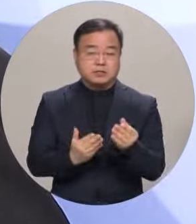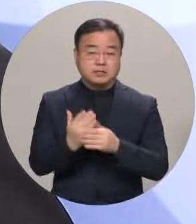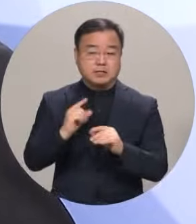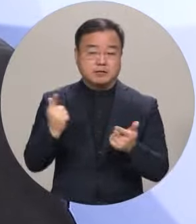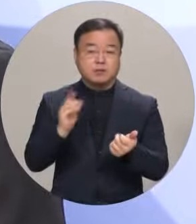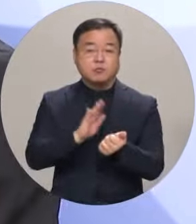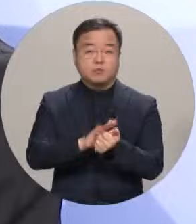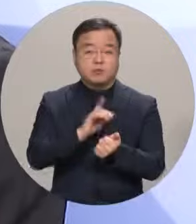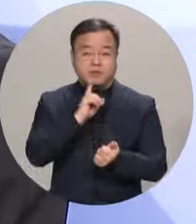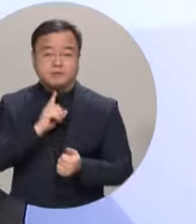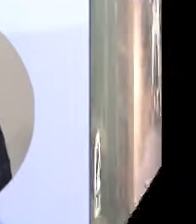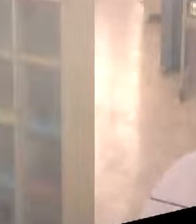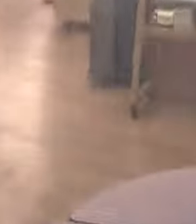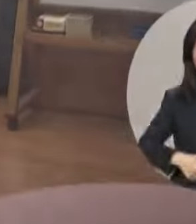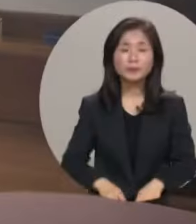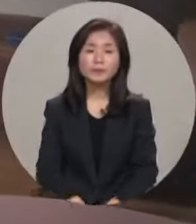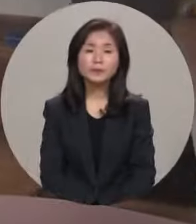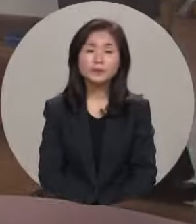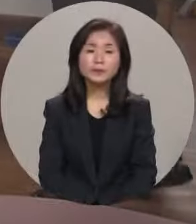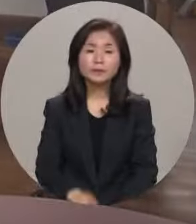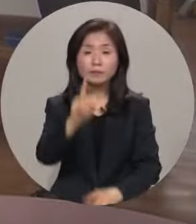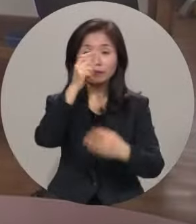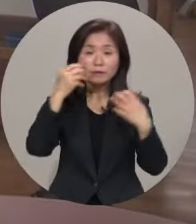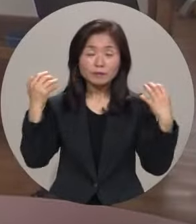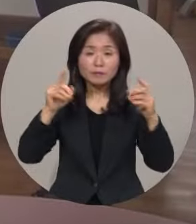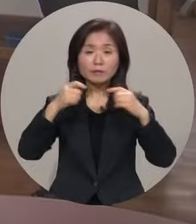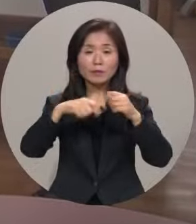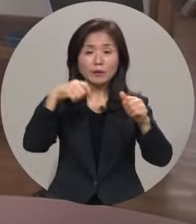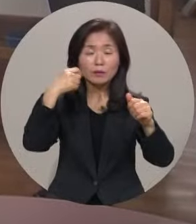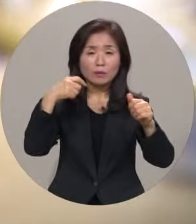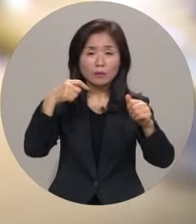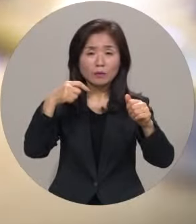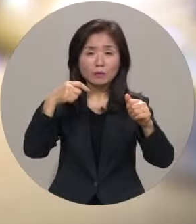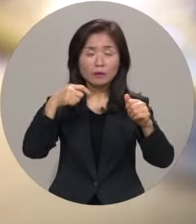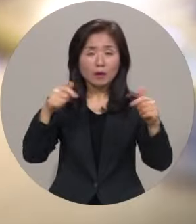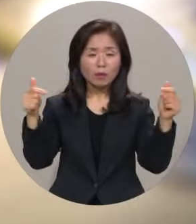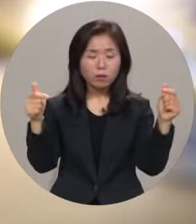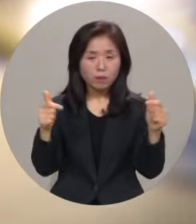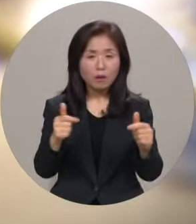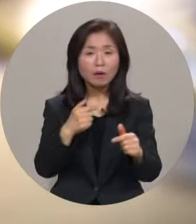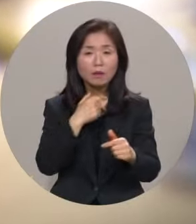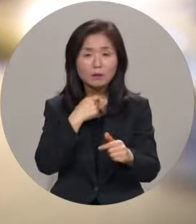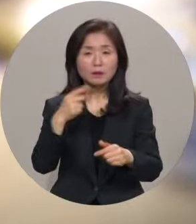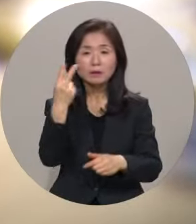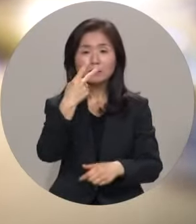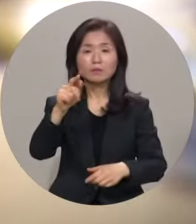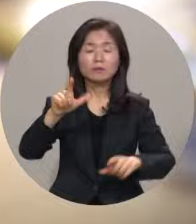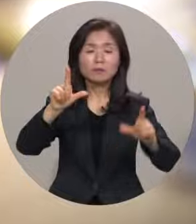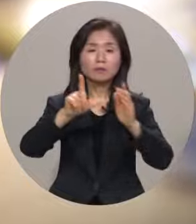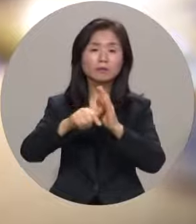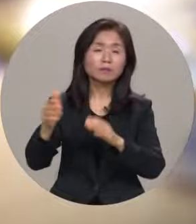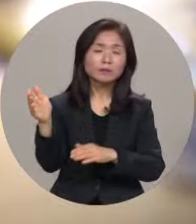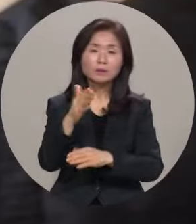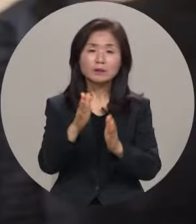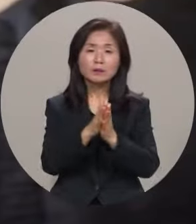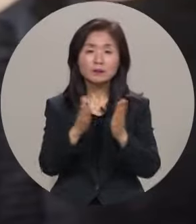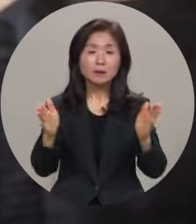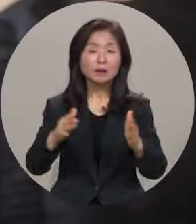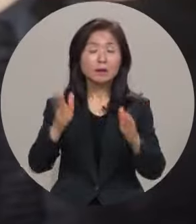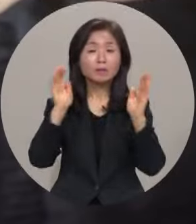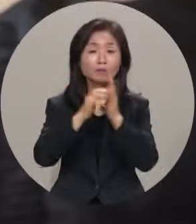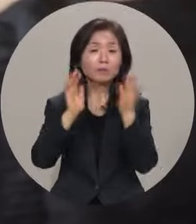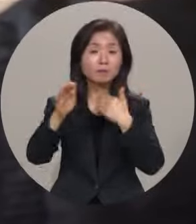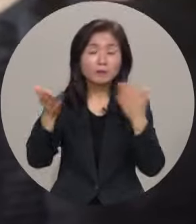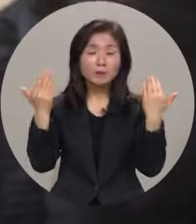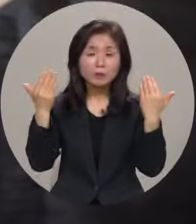뉴스 이상입니다 정부가 사 열풍을 잡겠다며 2006년부터 시작한 반가우 학교 하지만